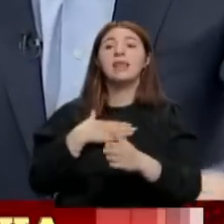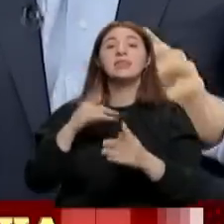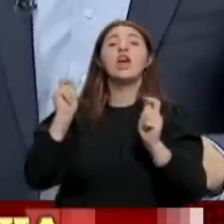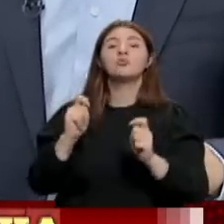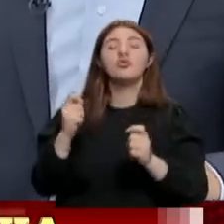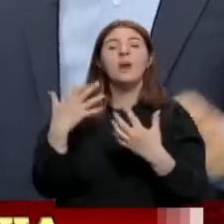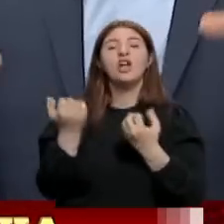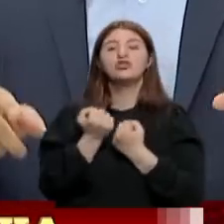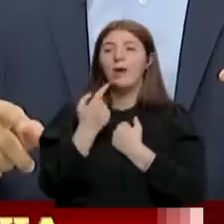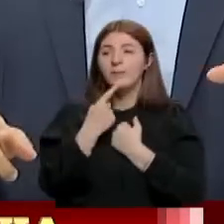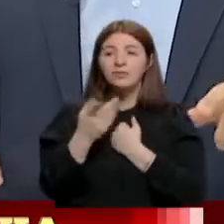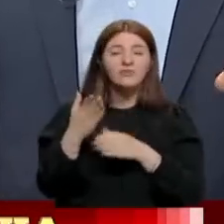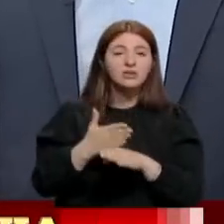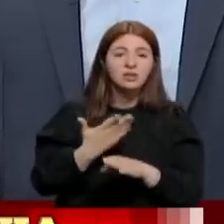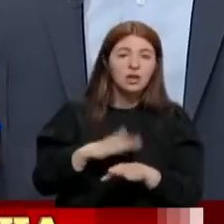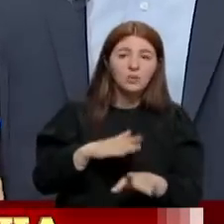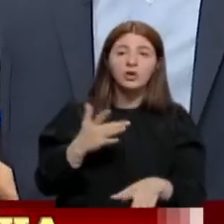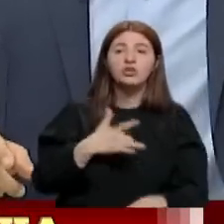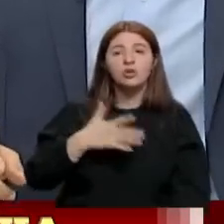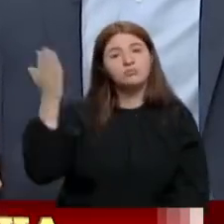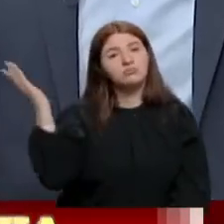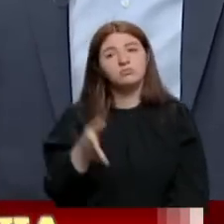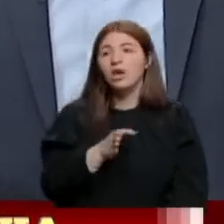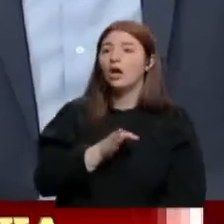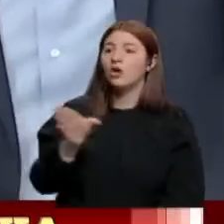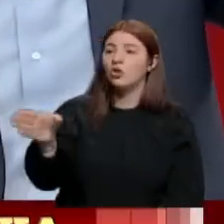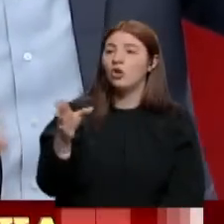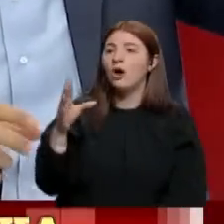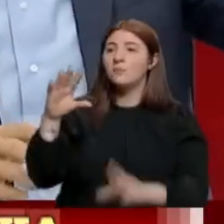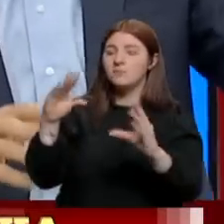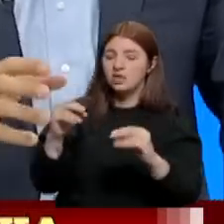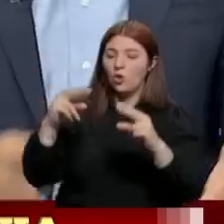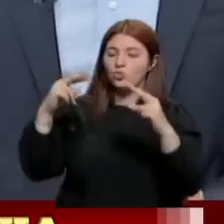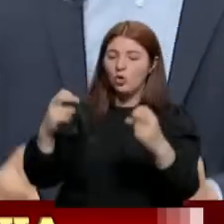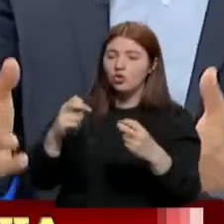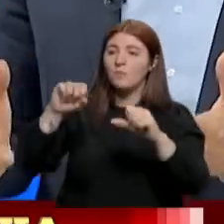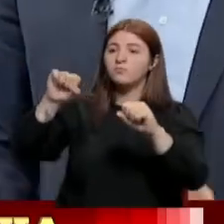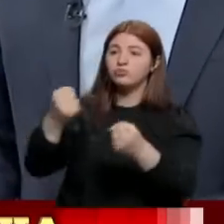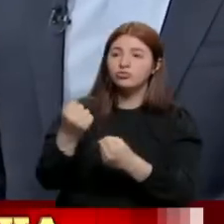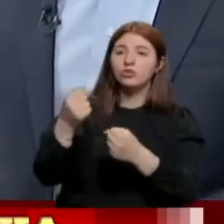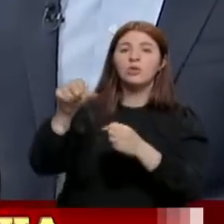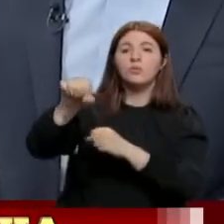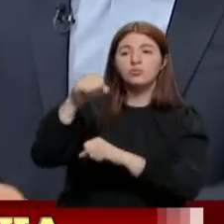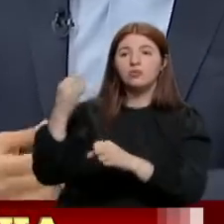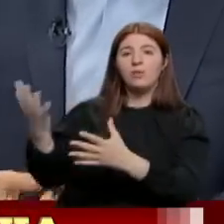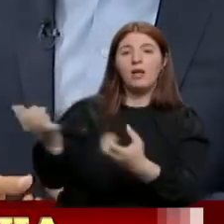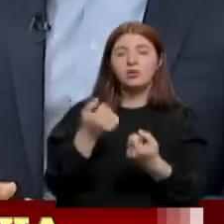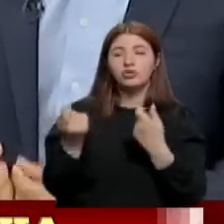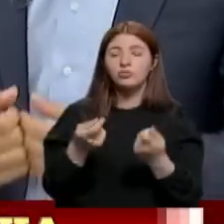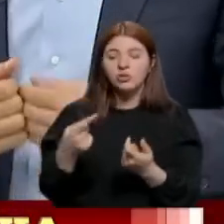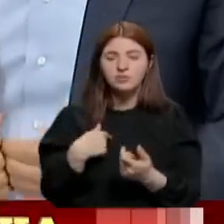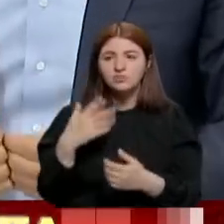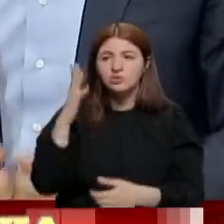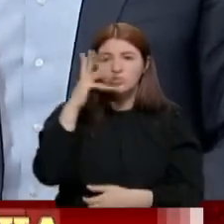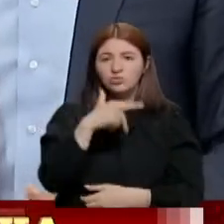düzeceğim dersiniz. Ama ne yapıyor yurttaşlarımız? Canı pahasına giriyor. Minderini, koltuğunu, buzdolabını kurtarmaya çalışıyor. Bunlar bizim